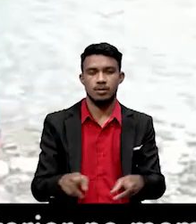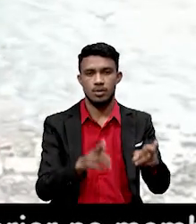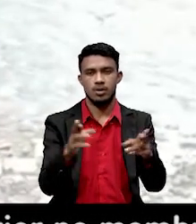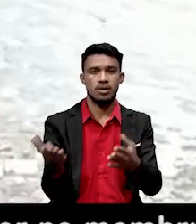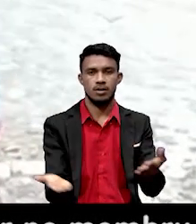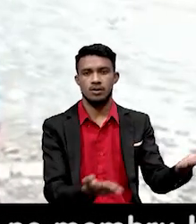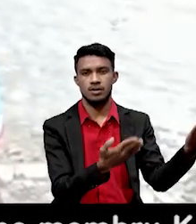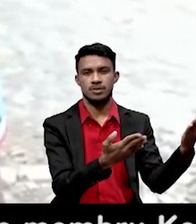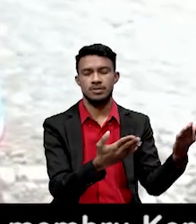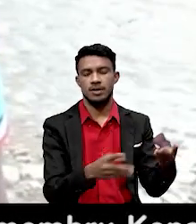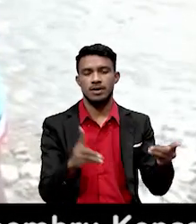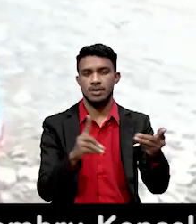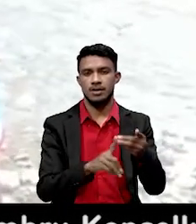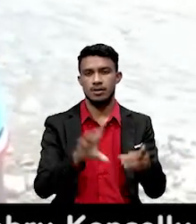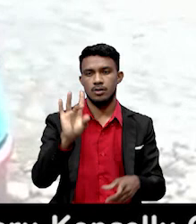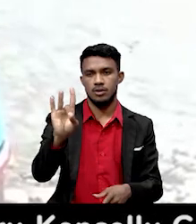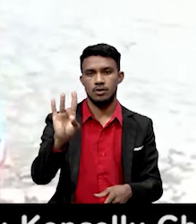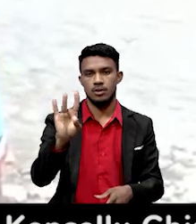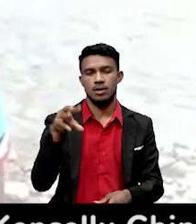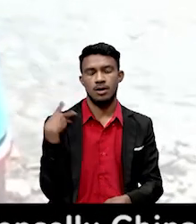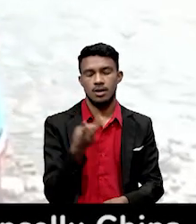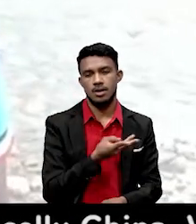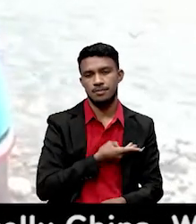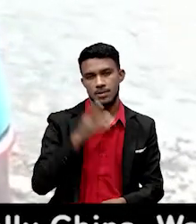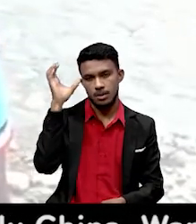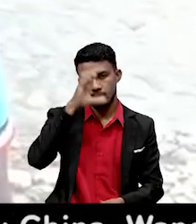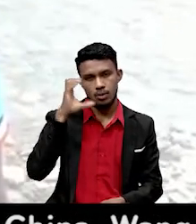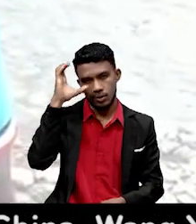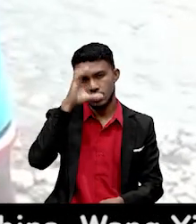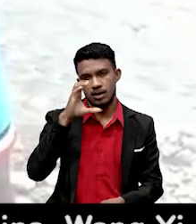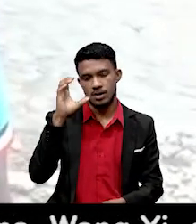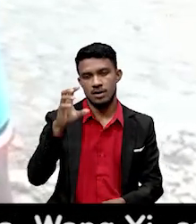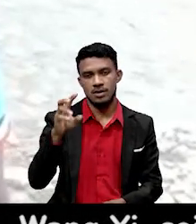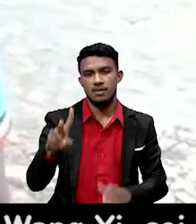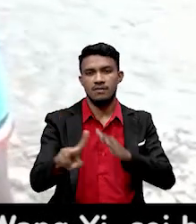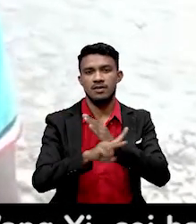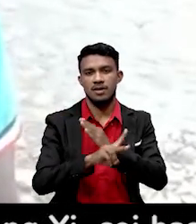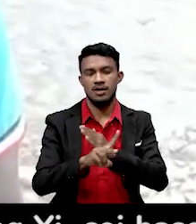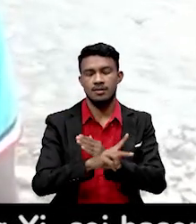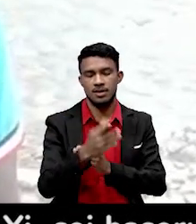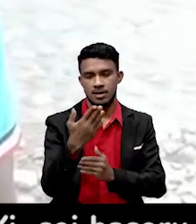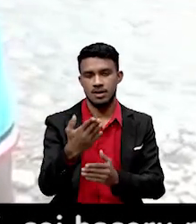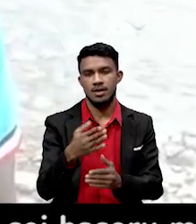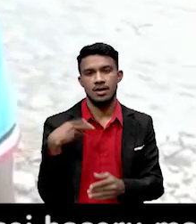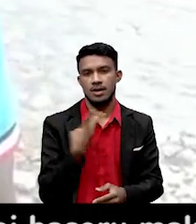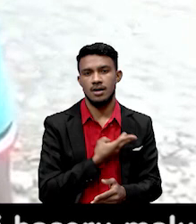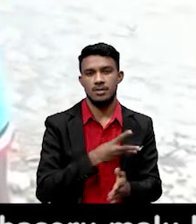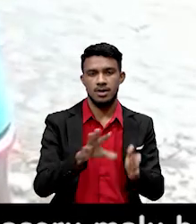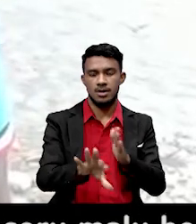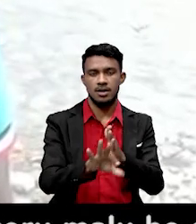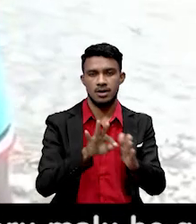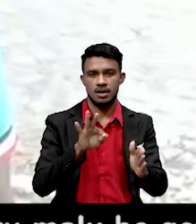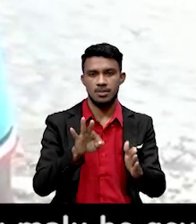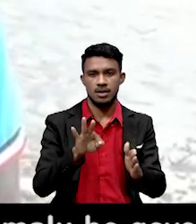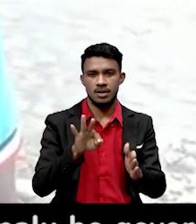lori, ia dia oitu nekerang ami buka. Vitima refere ia mihetang maka ninia plastik